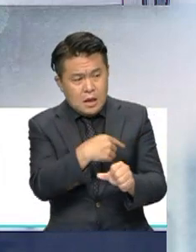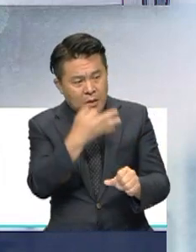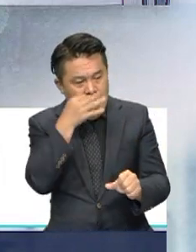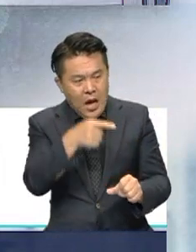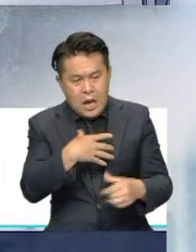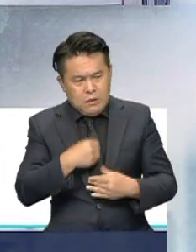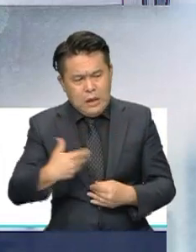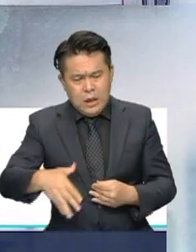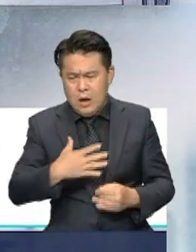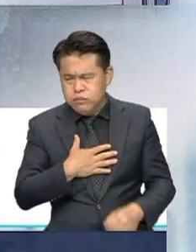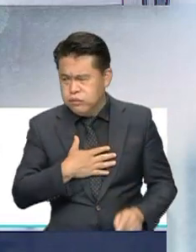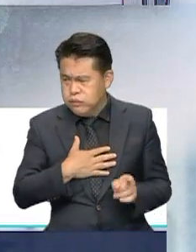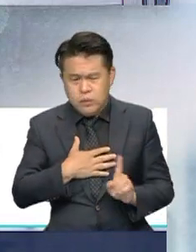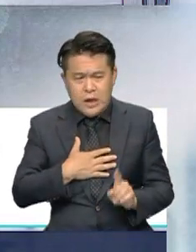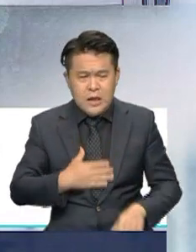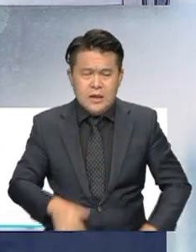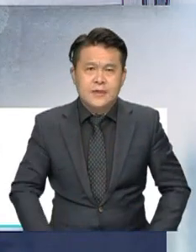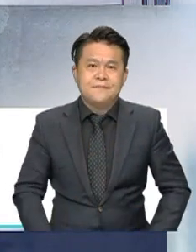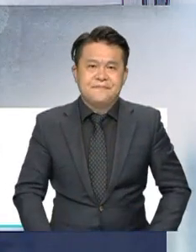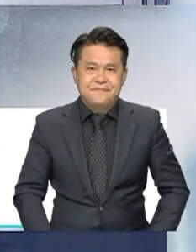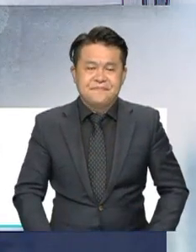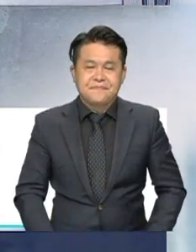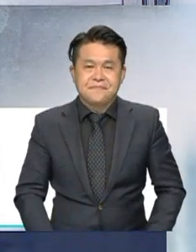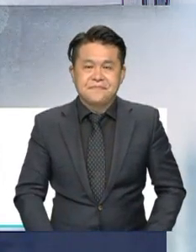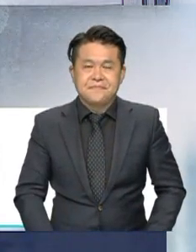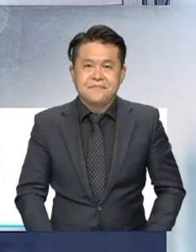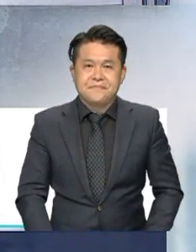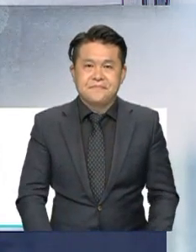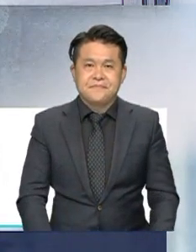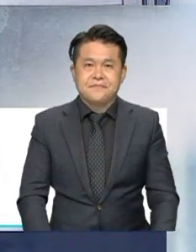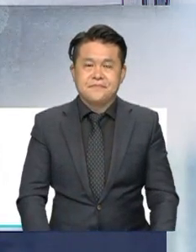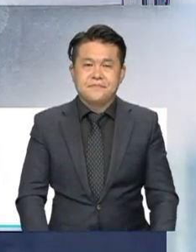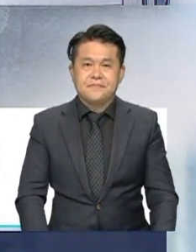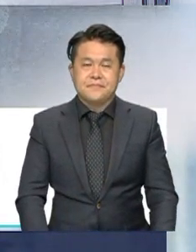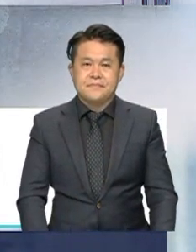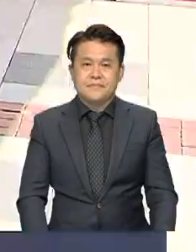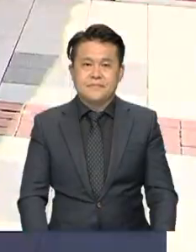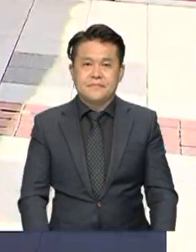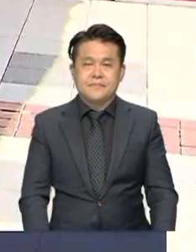여전히 안심할 수 없는 상황입니다. 보도에 안상우 기자입니다.